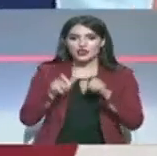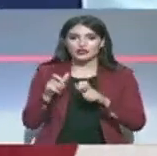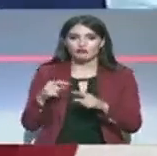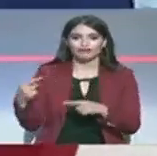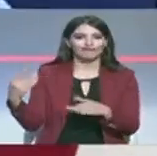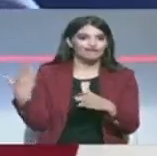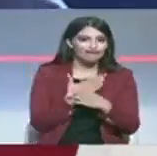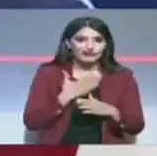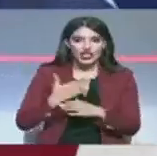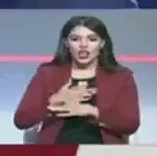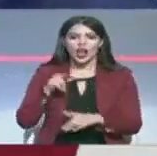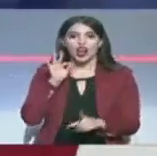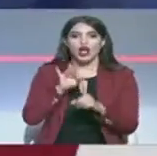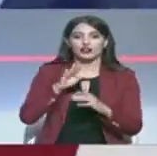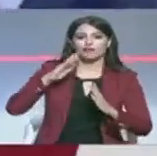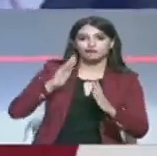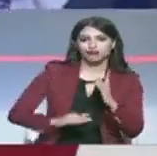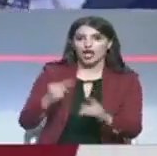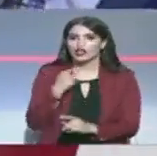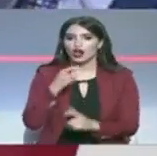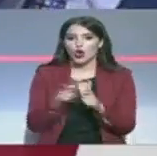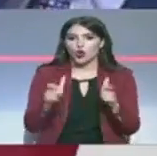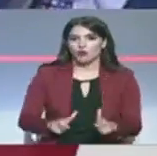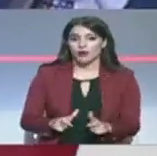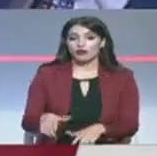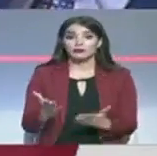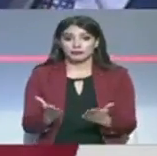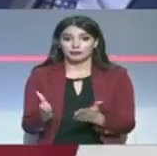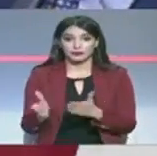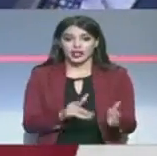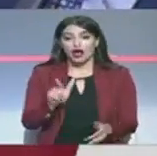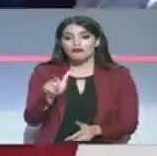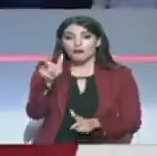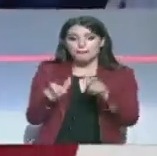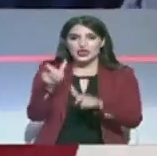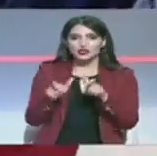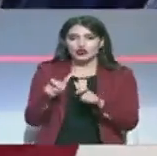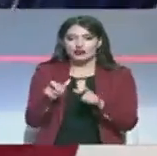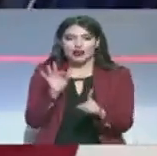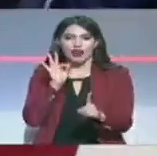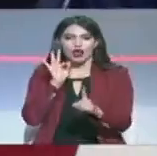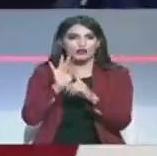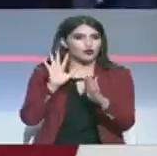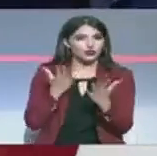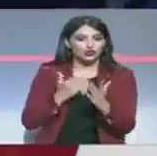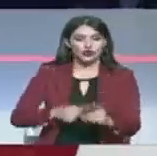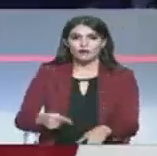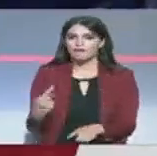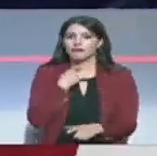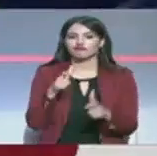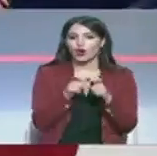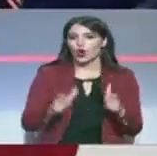عنها عملت على الإطاحة بالحكومة. فمشكون كانوا منكبين على إسقاط